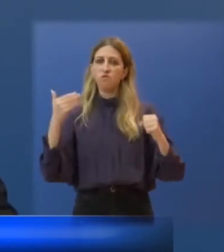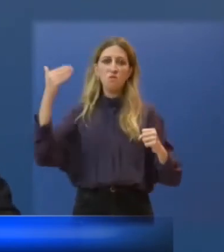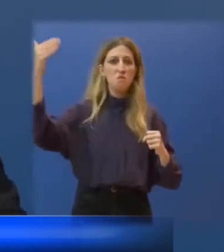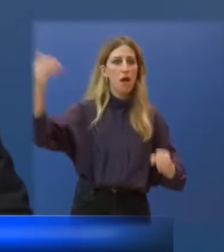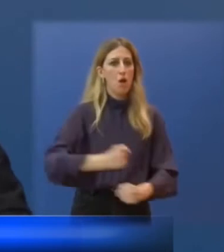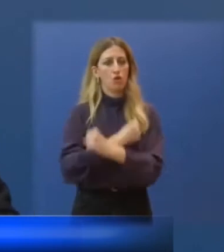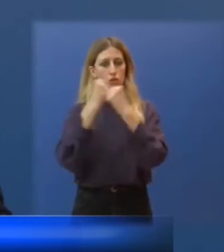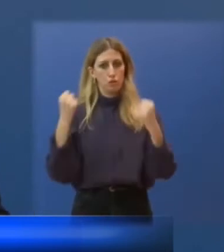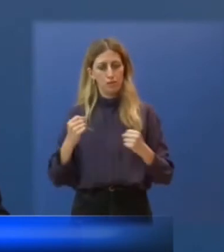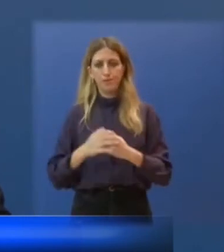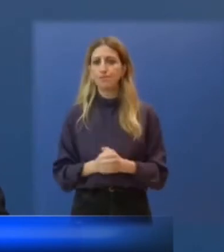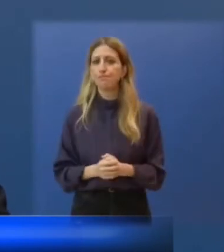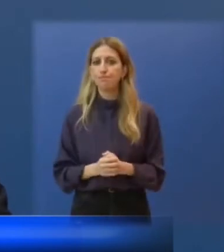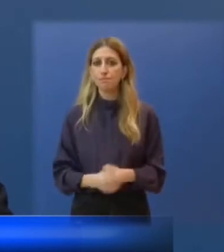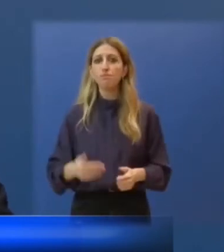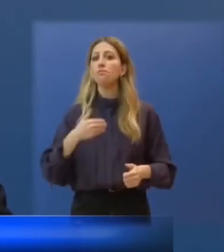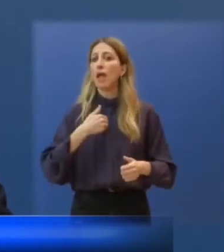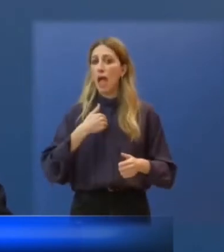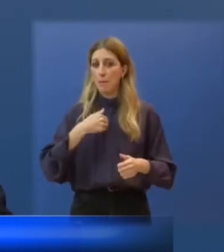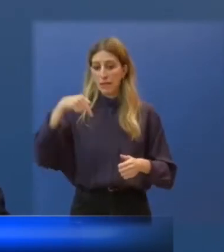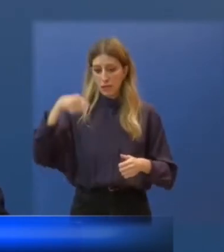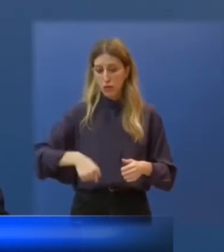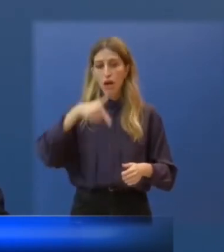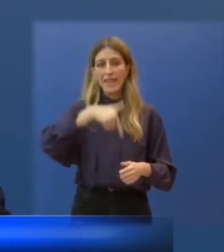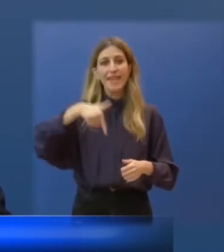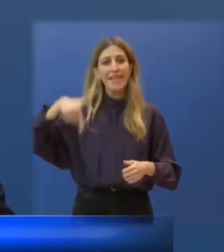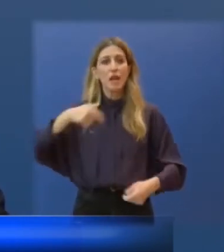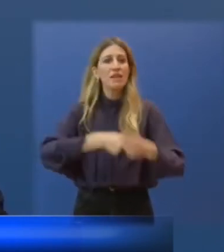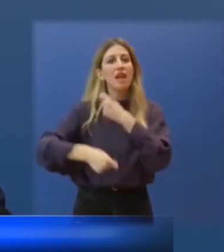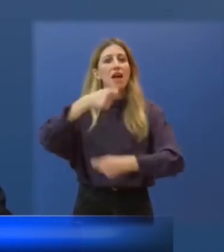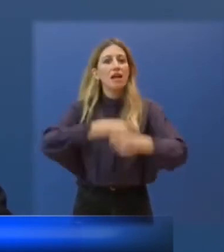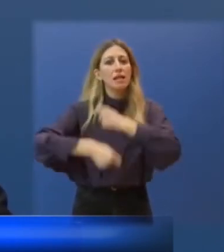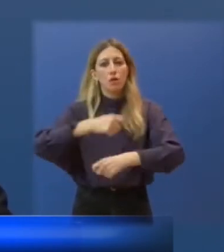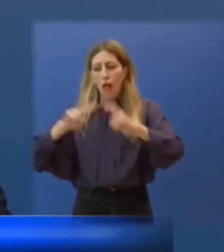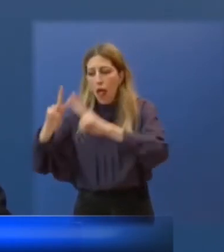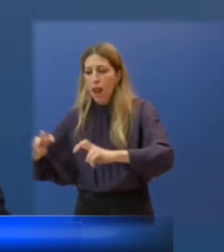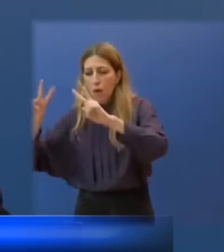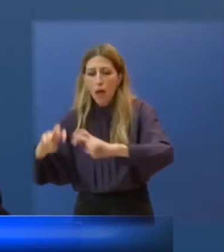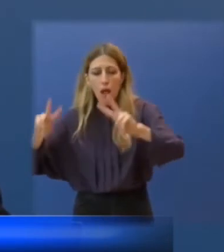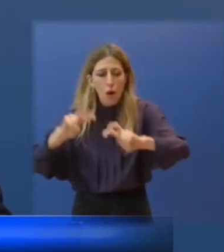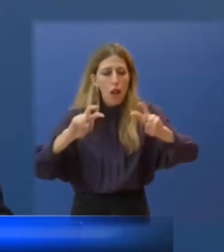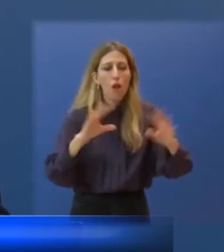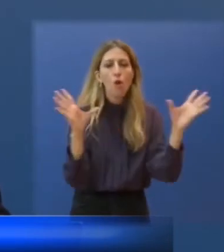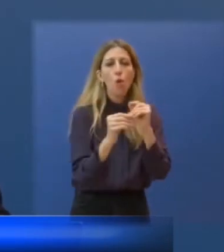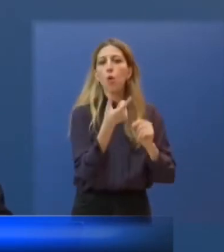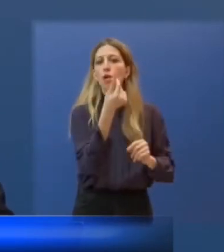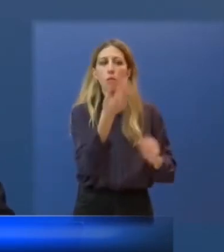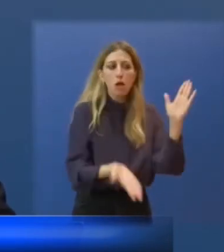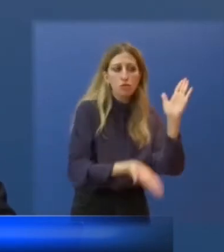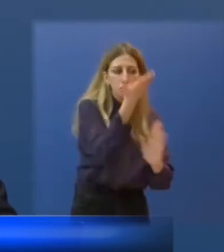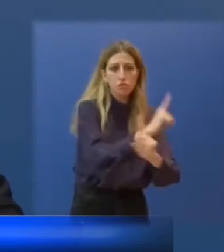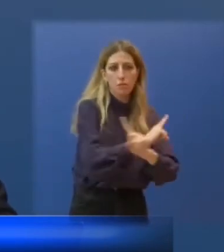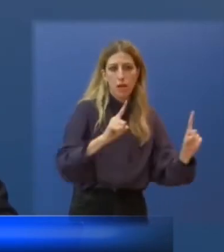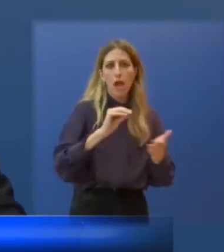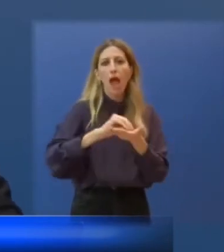άλλα, έχουν ξεκινήσει εντατικοί έλεγχοι στην αγορά από τη Γενική Γραμματεία Καταναλωτή, ενώ η Επιτροπή Ανταγωνισμού αναπτύσσει δράσεις για την